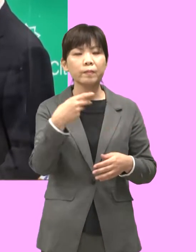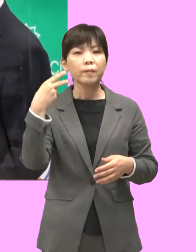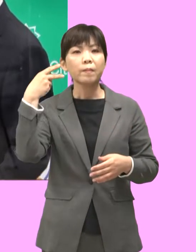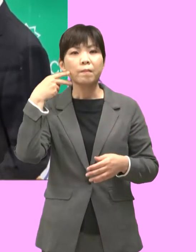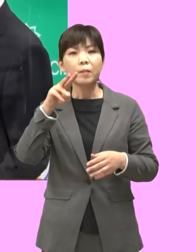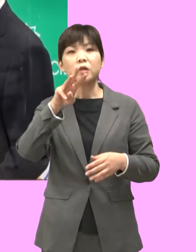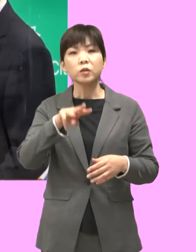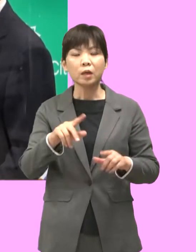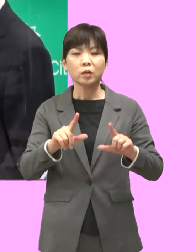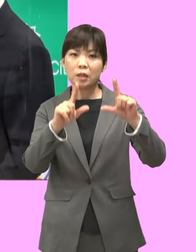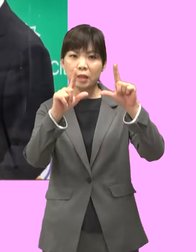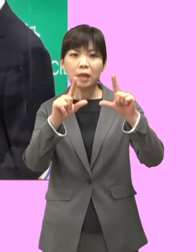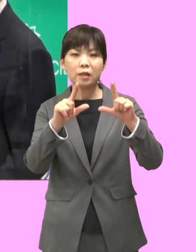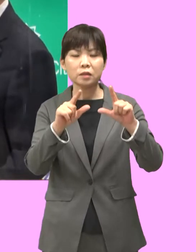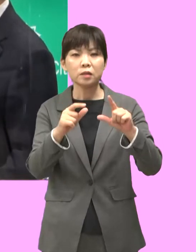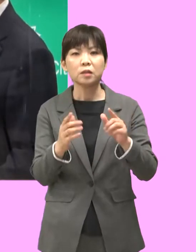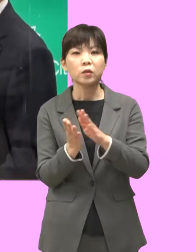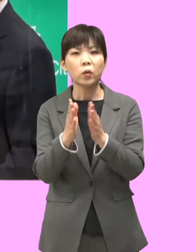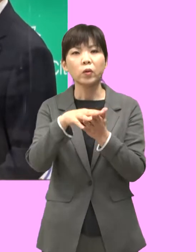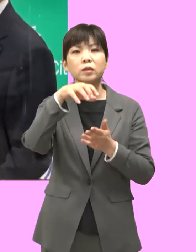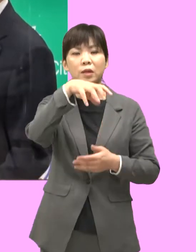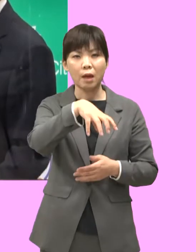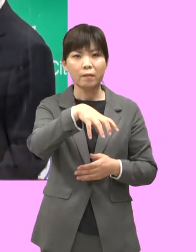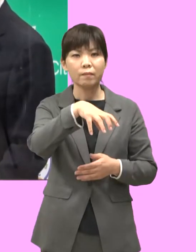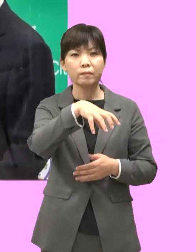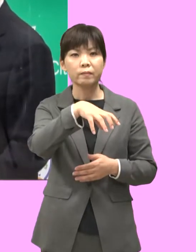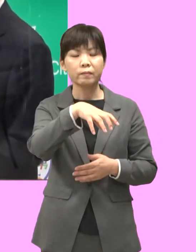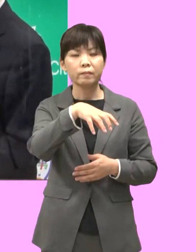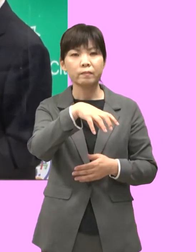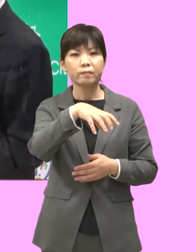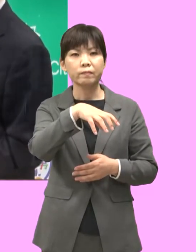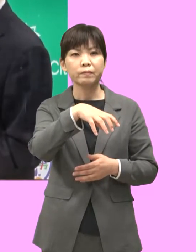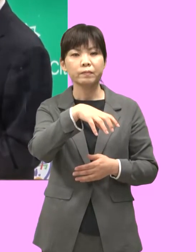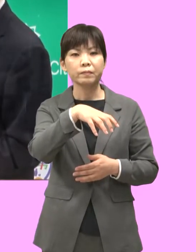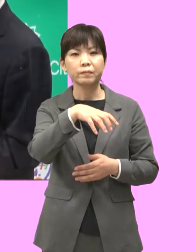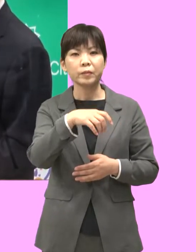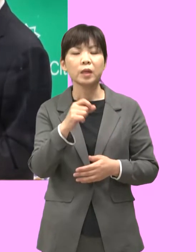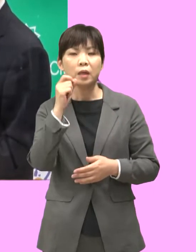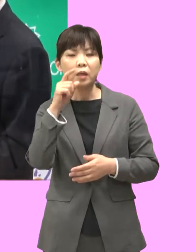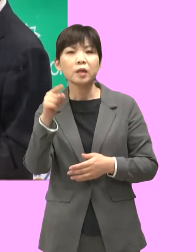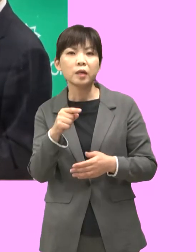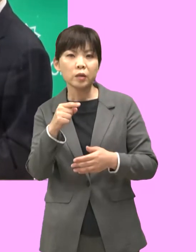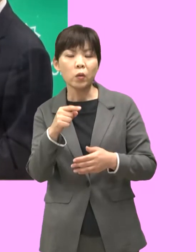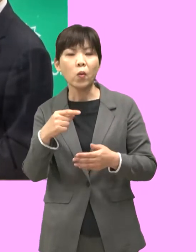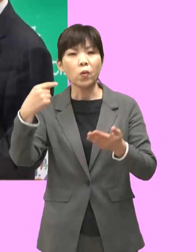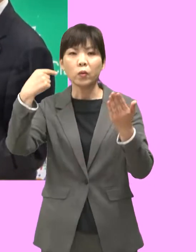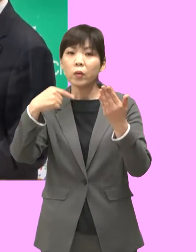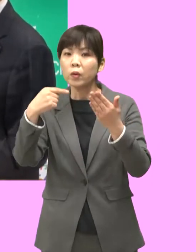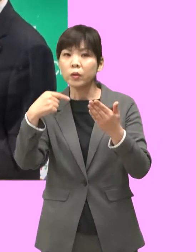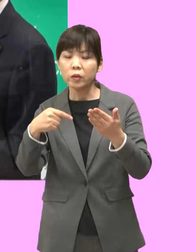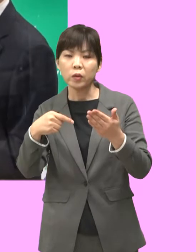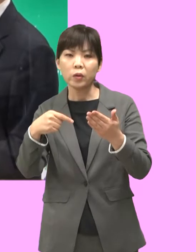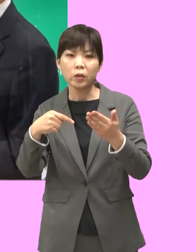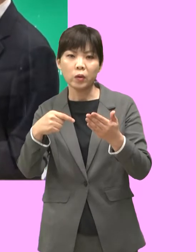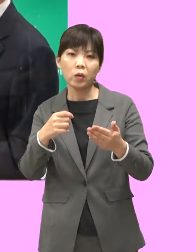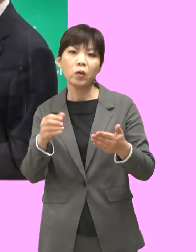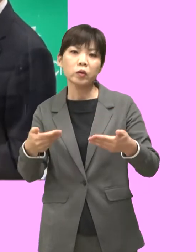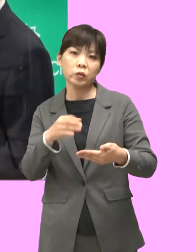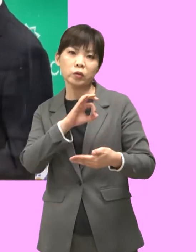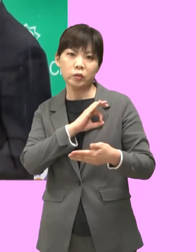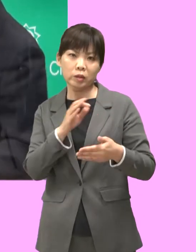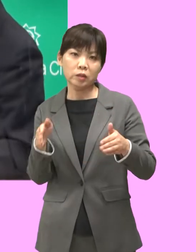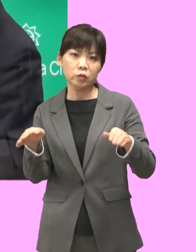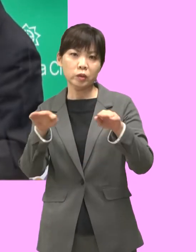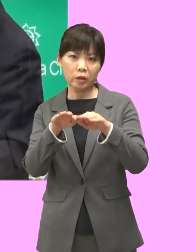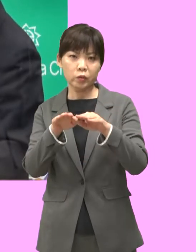川の東幼稚園、それから飯野町の教職員住宅、旧